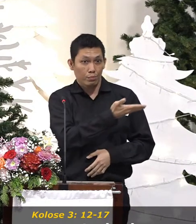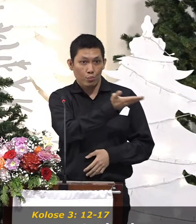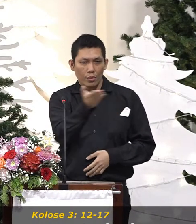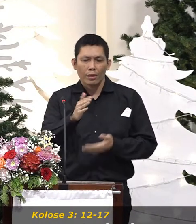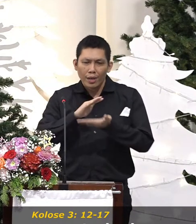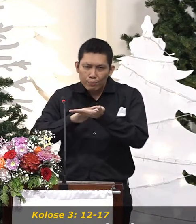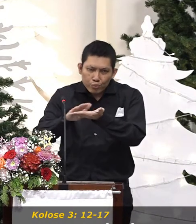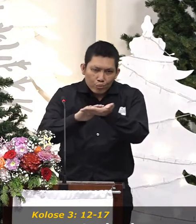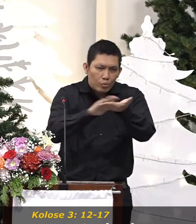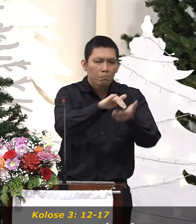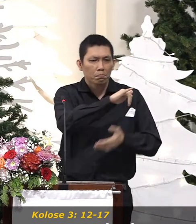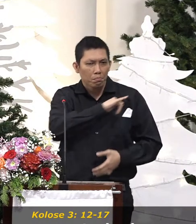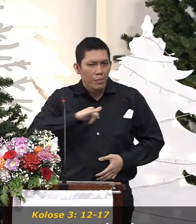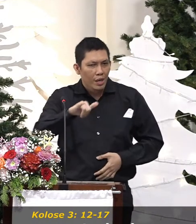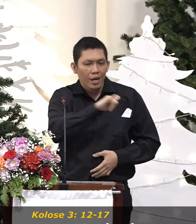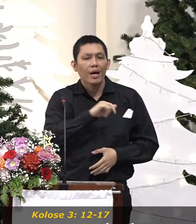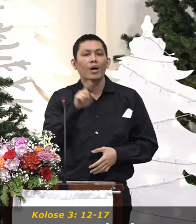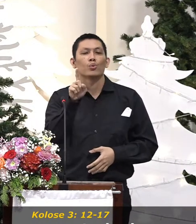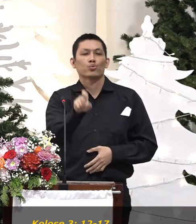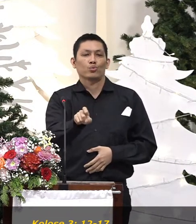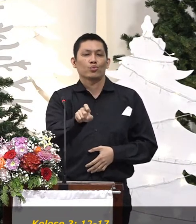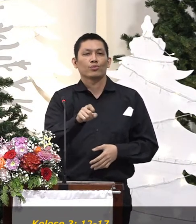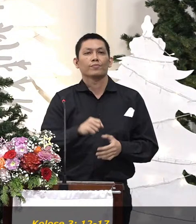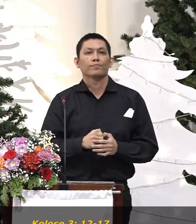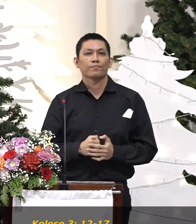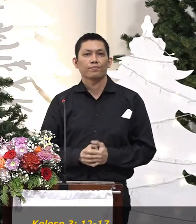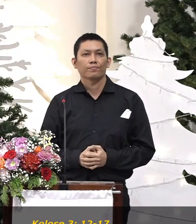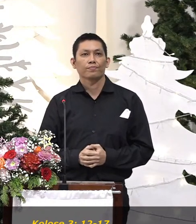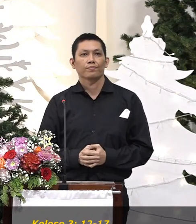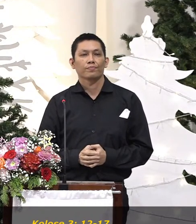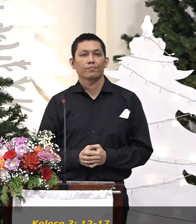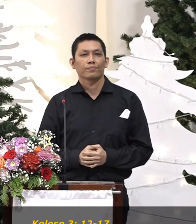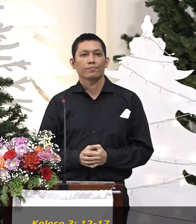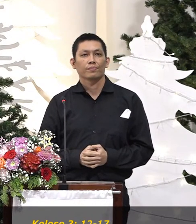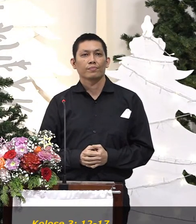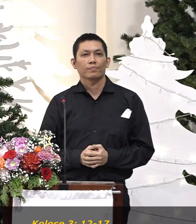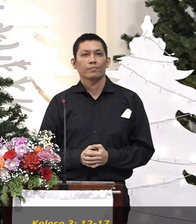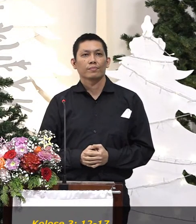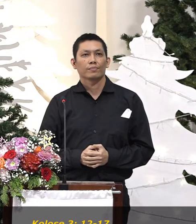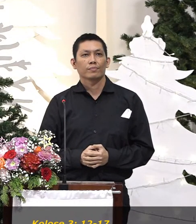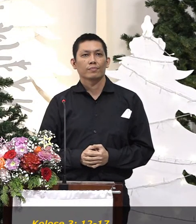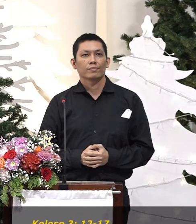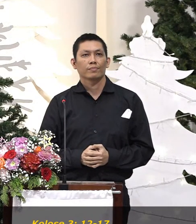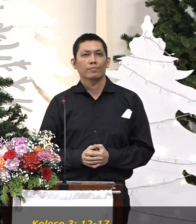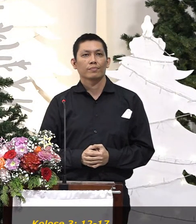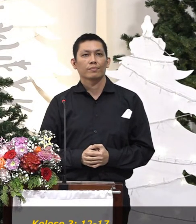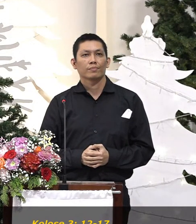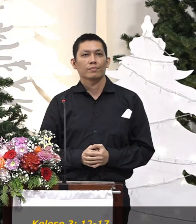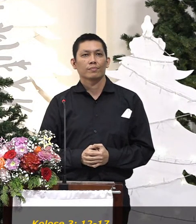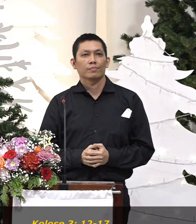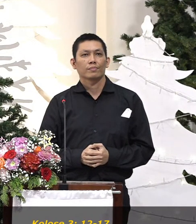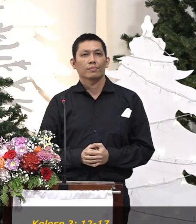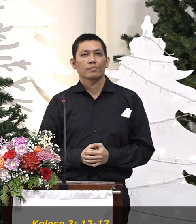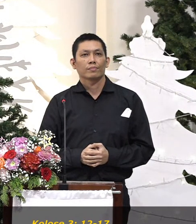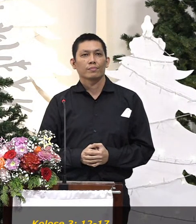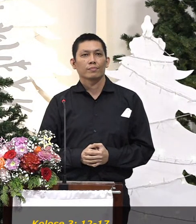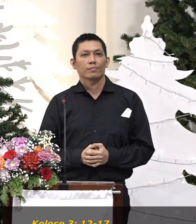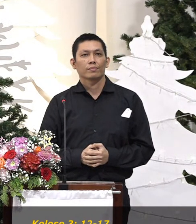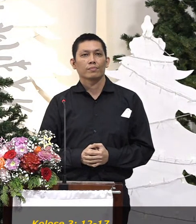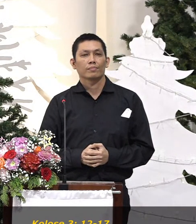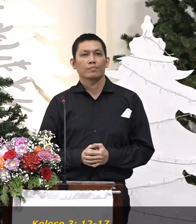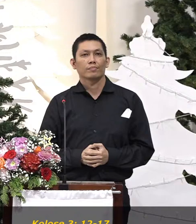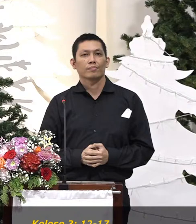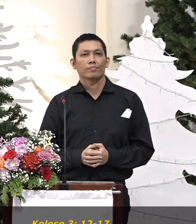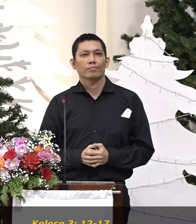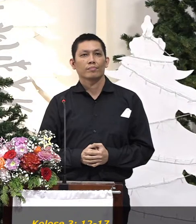yang seorang menaruh dendam terhadap yang lain, sama seperti Tuhan telah mengampuni kamu, kamu perbuat jugalah